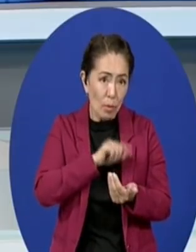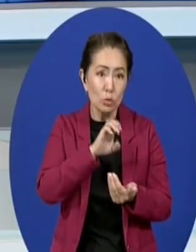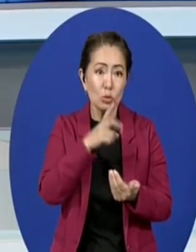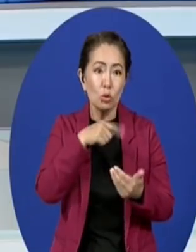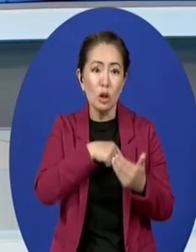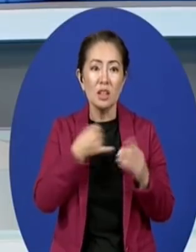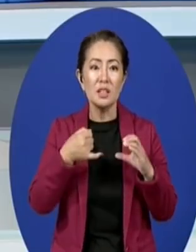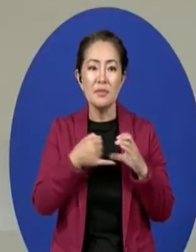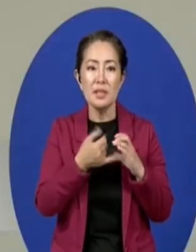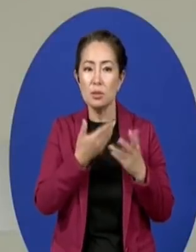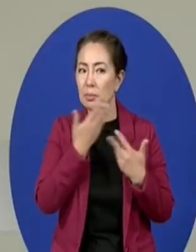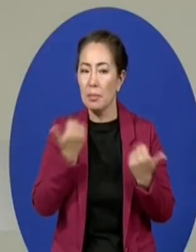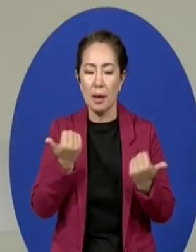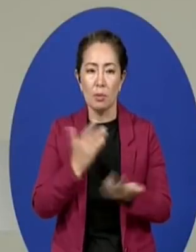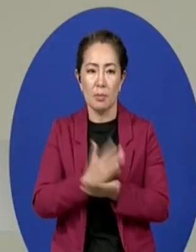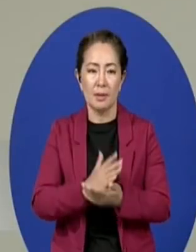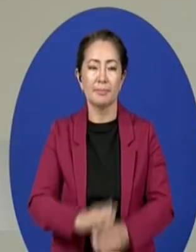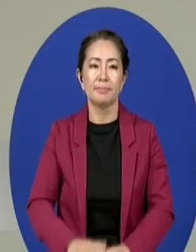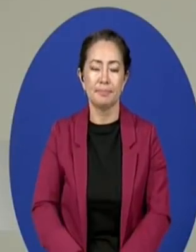байна.